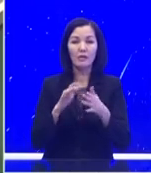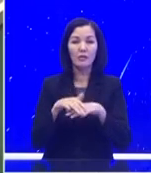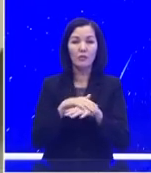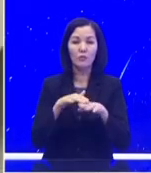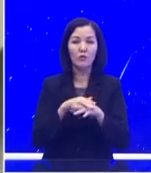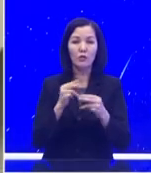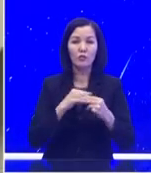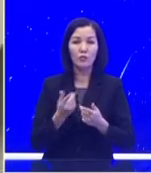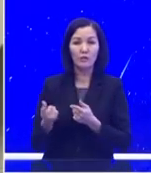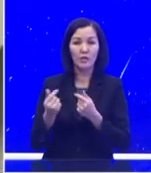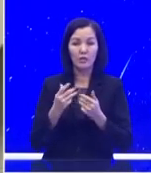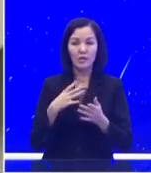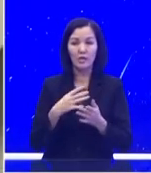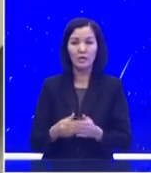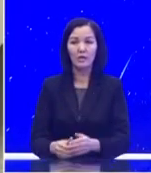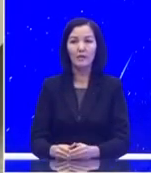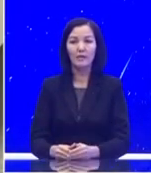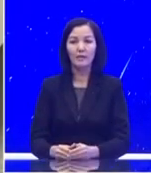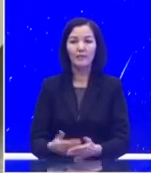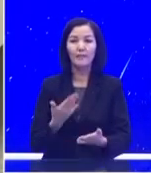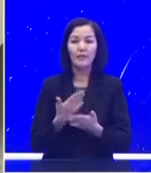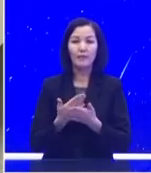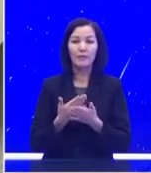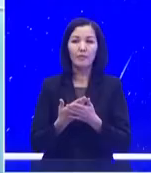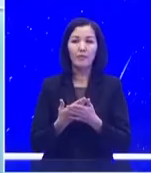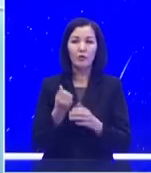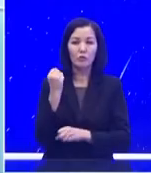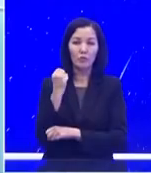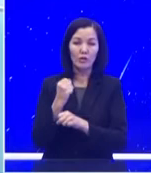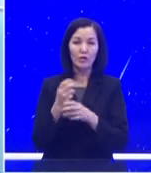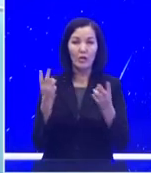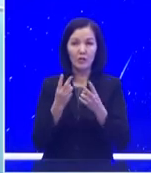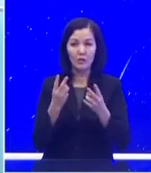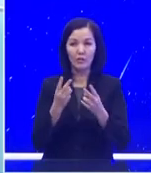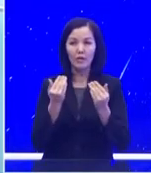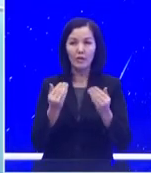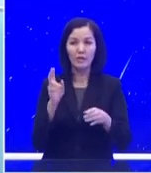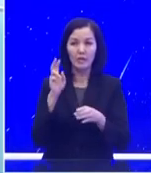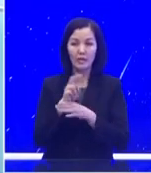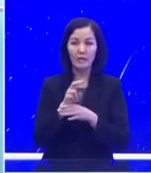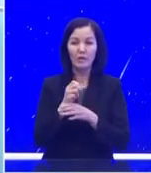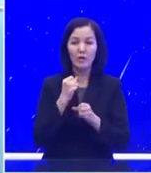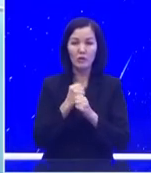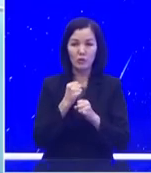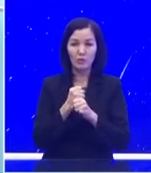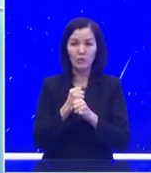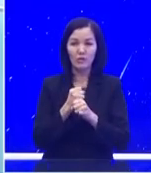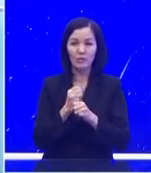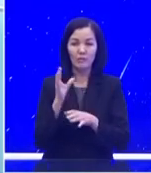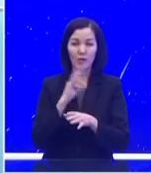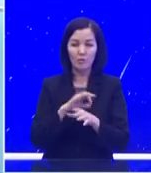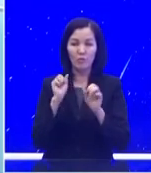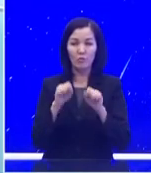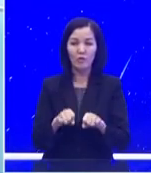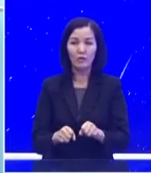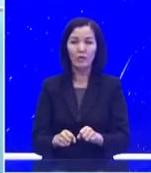жұмысқа шақырады. Қаптаушылар, операторлар өте қажет болып отыр, келіп жұмыс істеп табыстарын табуға